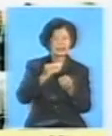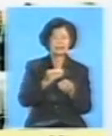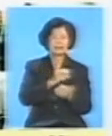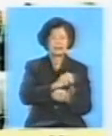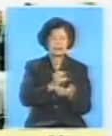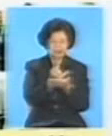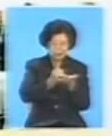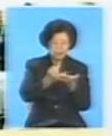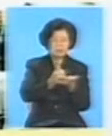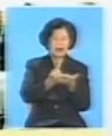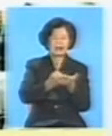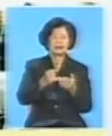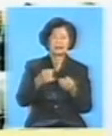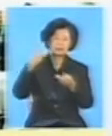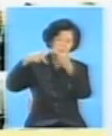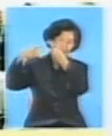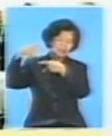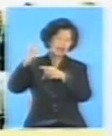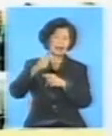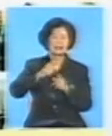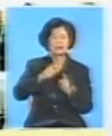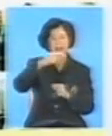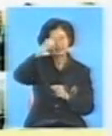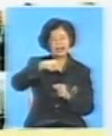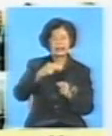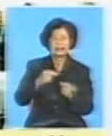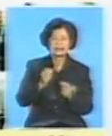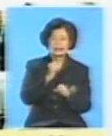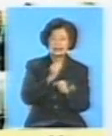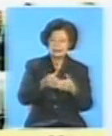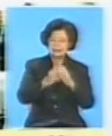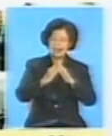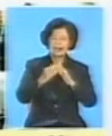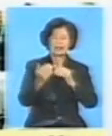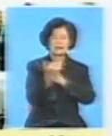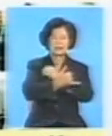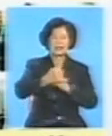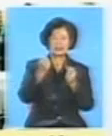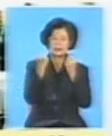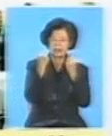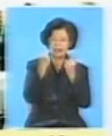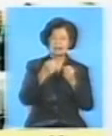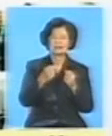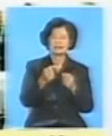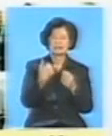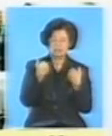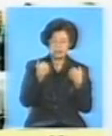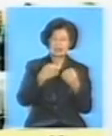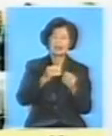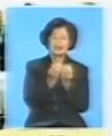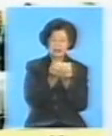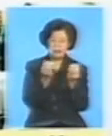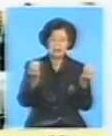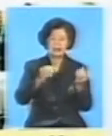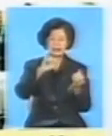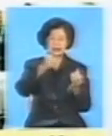ความภาคภูมิใจในประวัติศาสตร์ความเป็นไทยมาใช้การสร้างสังคมให้เข้มแข็งอย่างมีคุณภาพและมีทั้งคุณธรรมและจริยธรรมคว